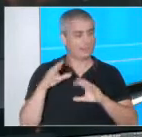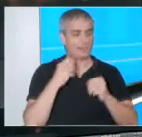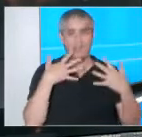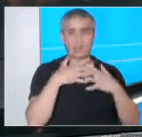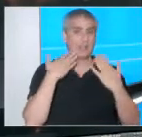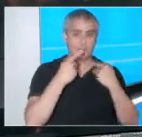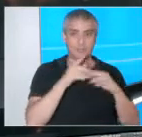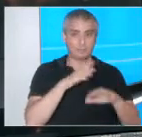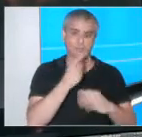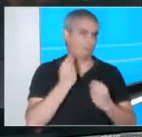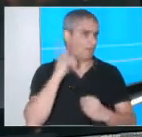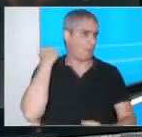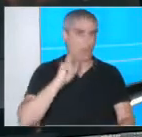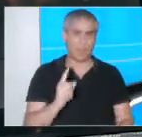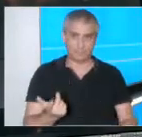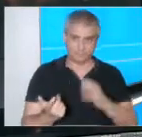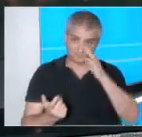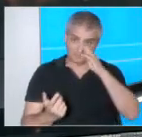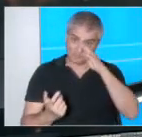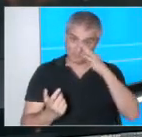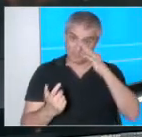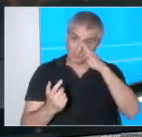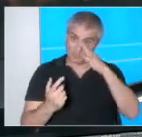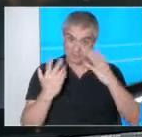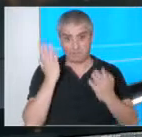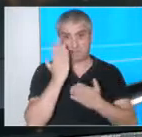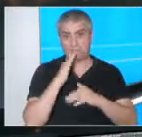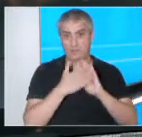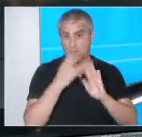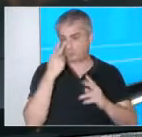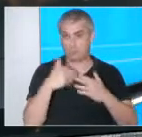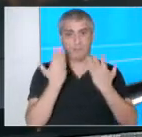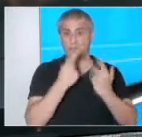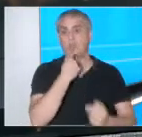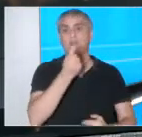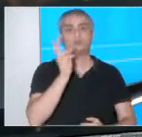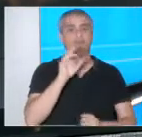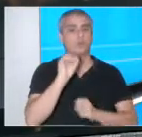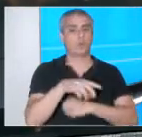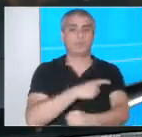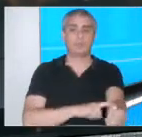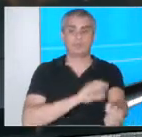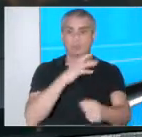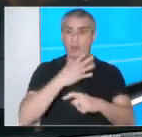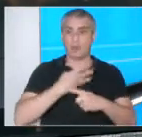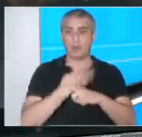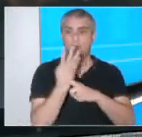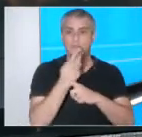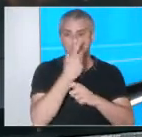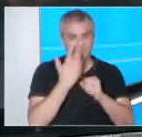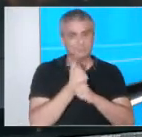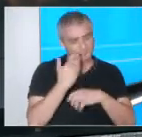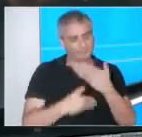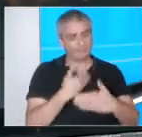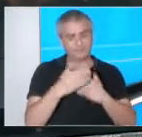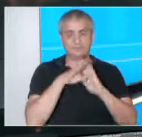לקבינט ולממשלה, זה דברים שלא היו. אתה רואה, ניצן הורוביץ הבוקר למשל מכריז שיש תרומות דם של הקהילה הלהט"בית, הם מצליחים להניע